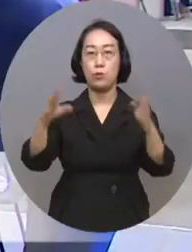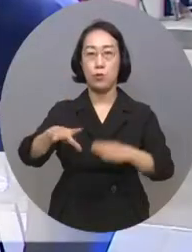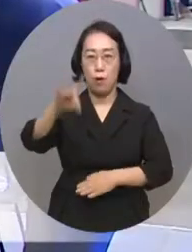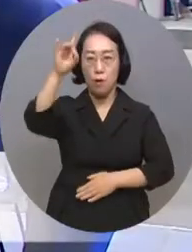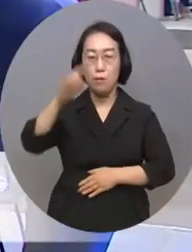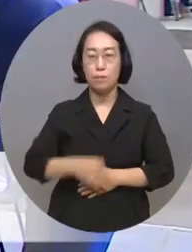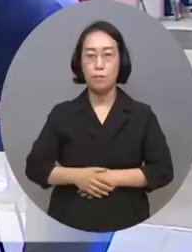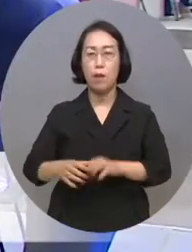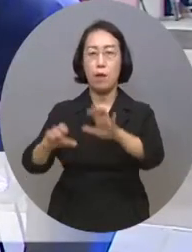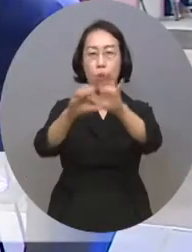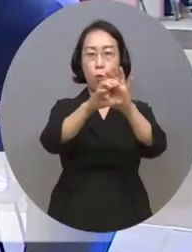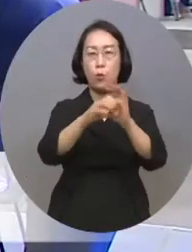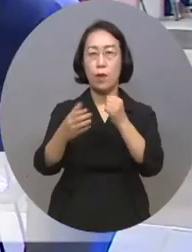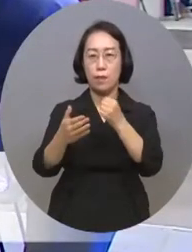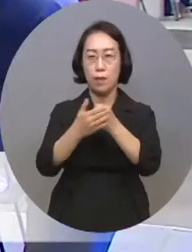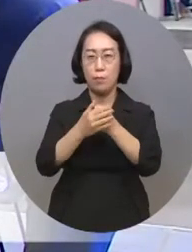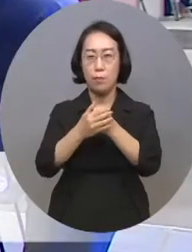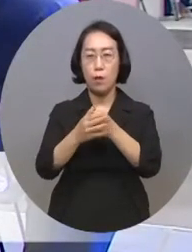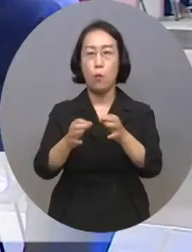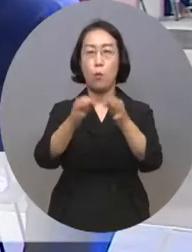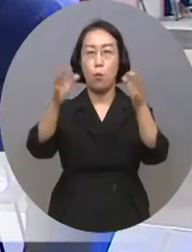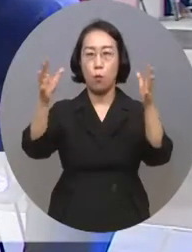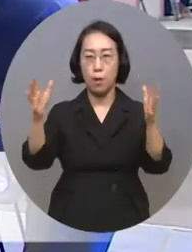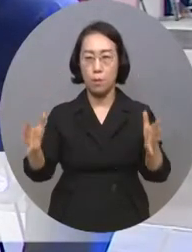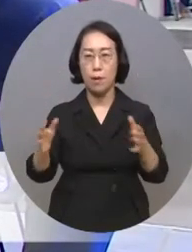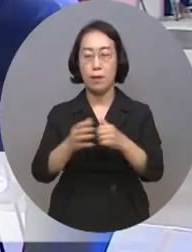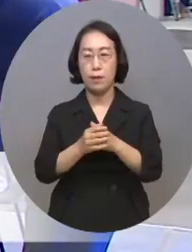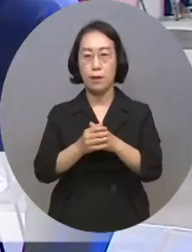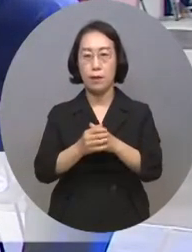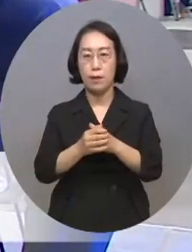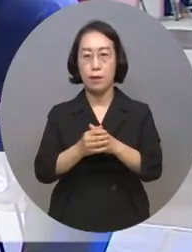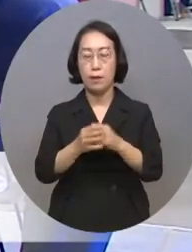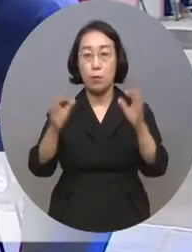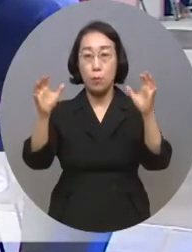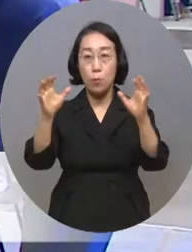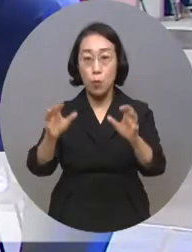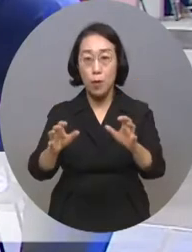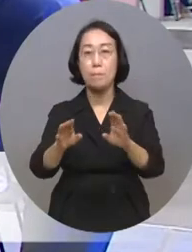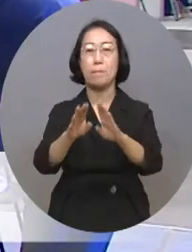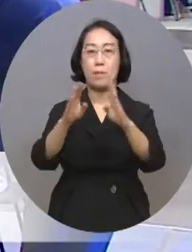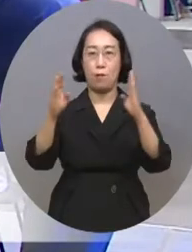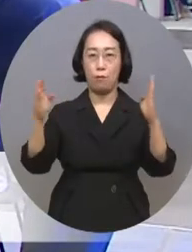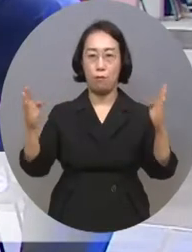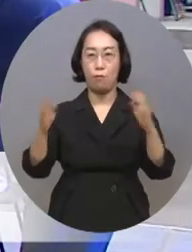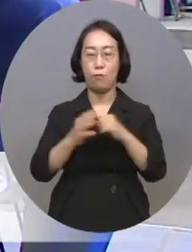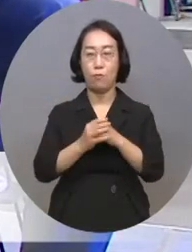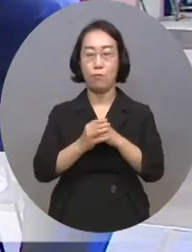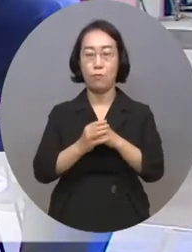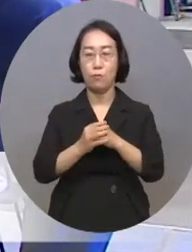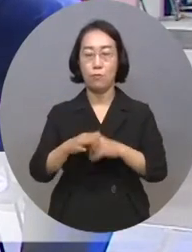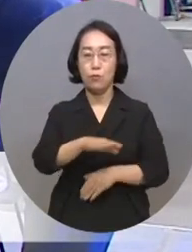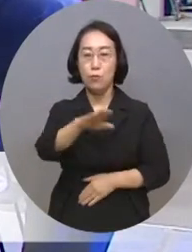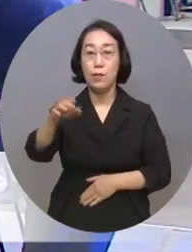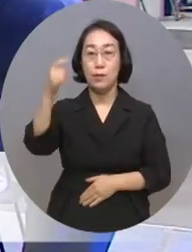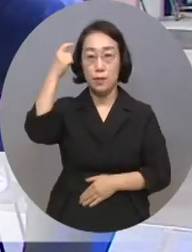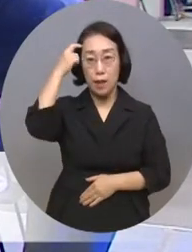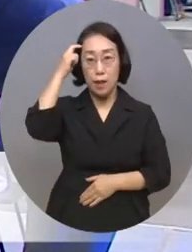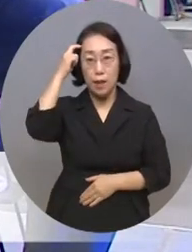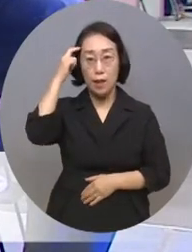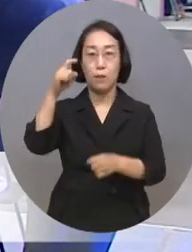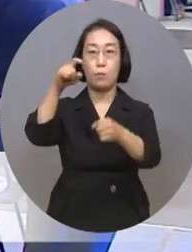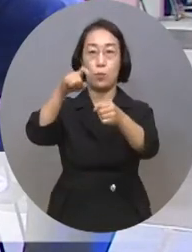현대 미 때문에 지금 아주 오랜만에 행사를 좀 개최하고 있는데요 저희가 궁극적으로 생각했던 분들은